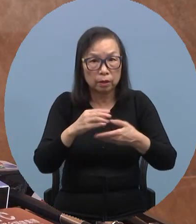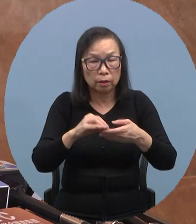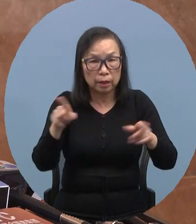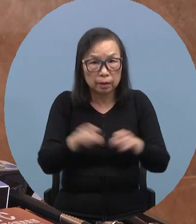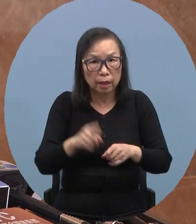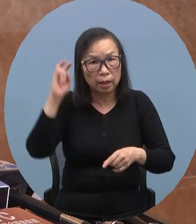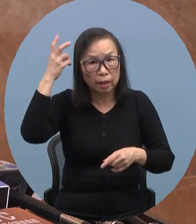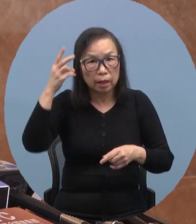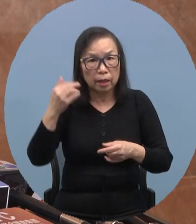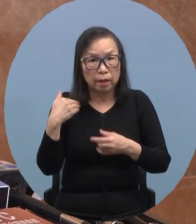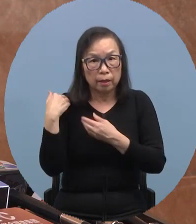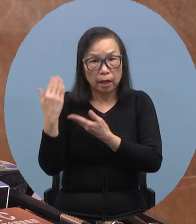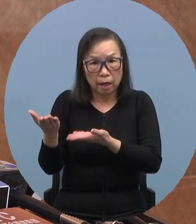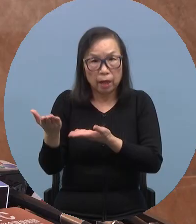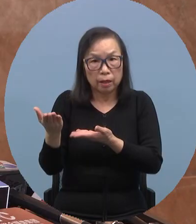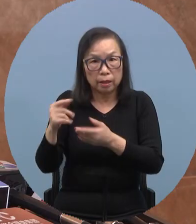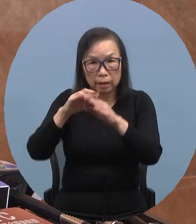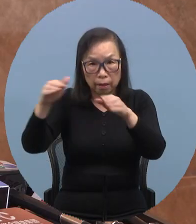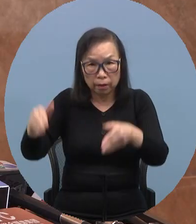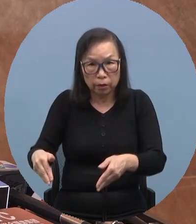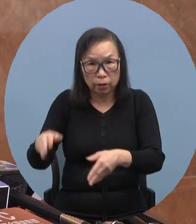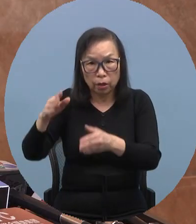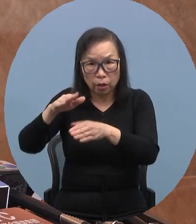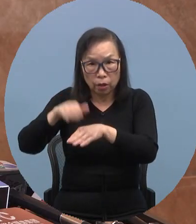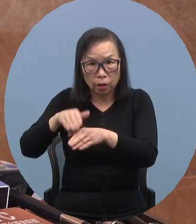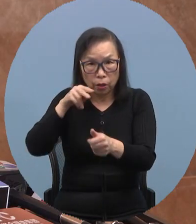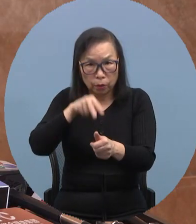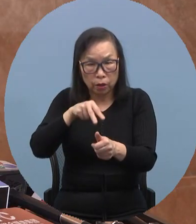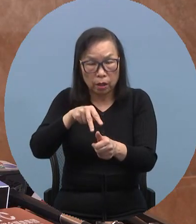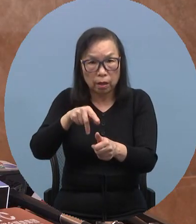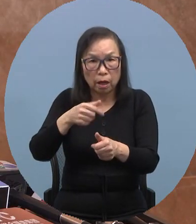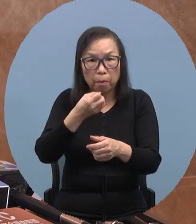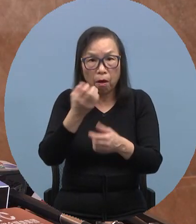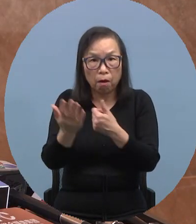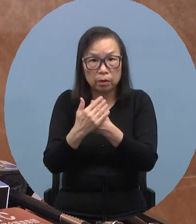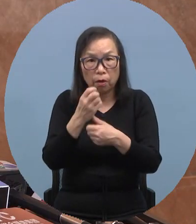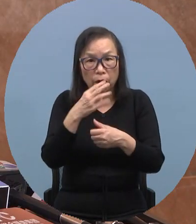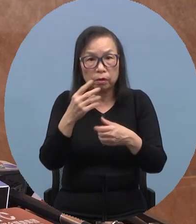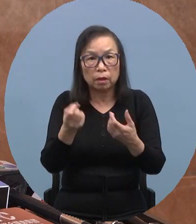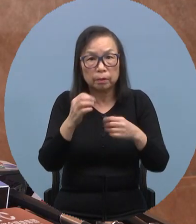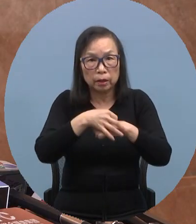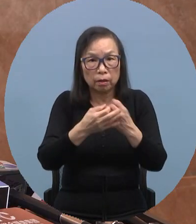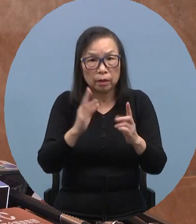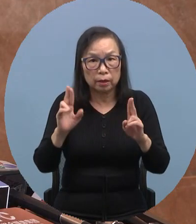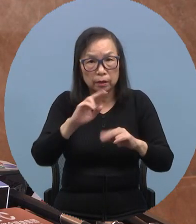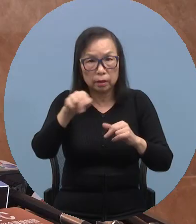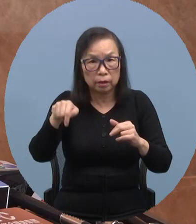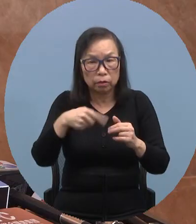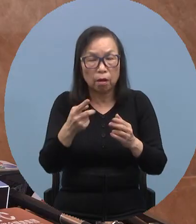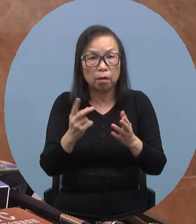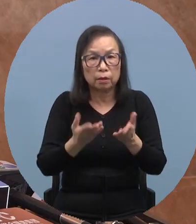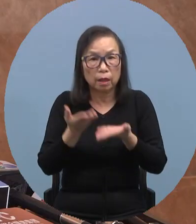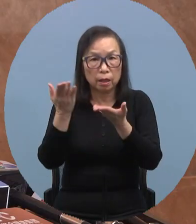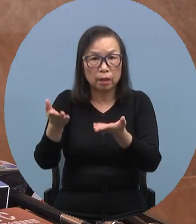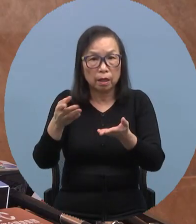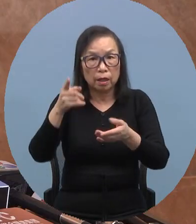索依託佢哋嘅實物倉儲管理體系，為我哋香港本地同埋國際市場參與者咧係提供